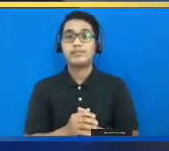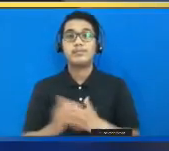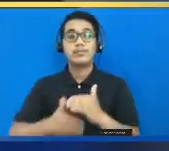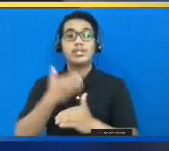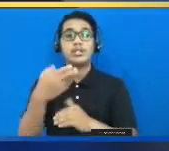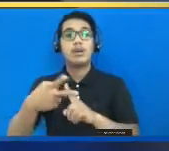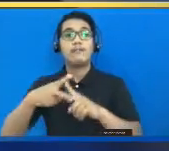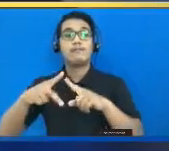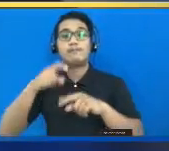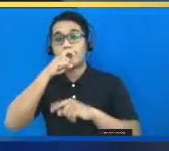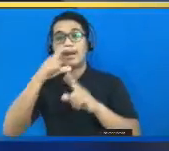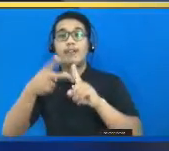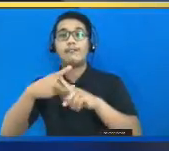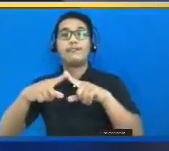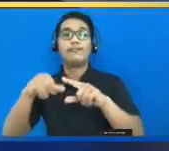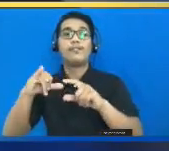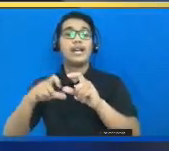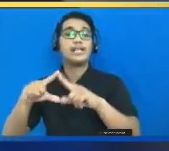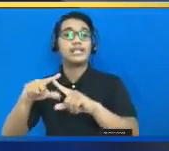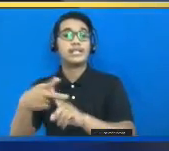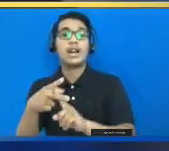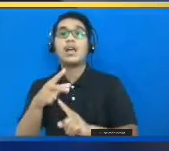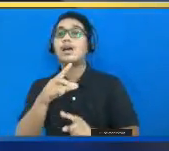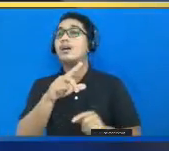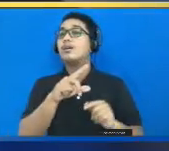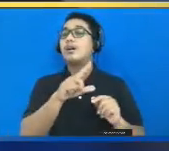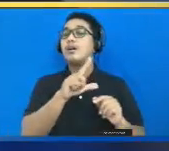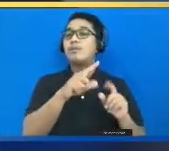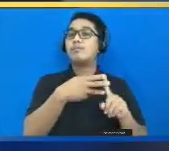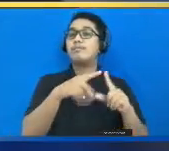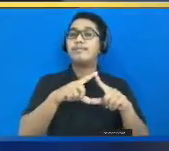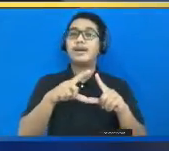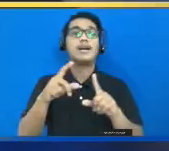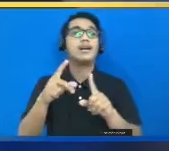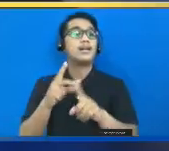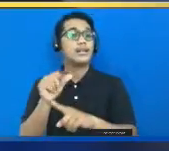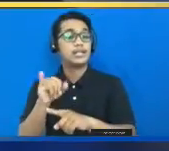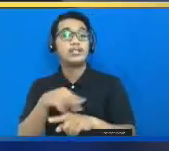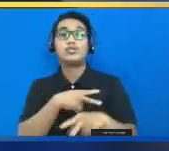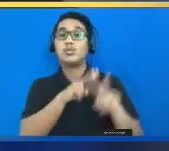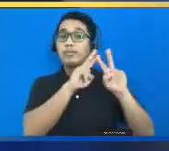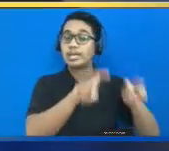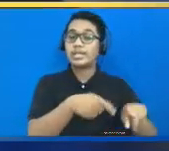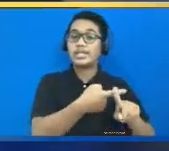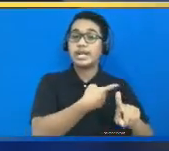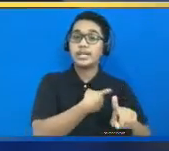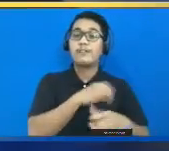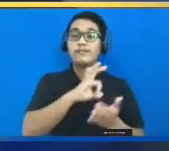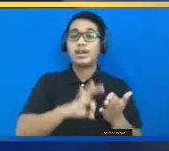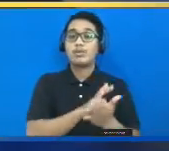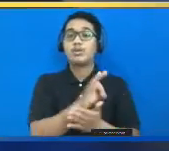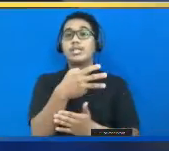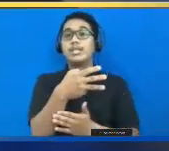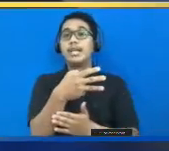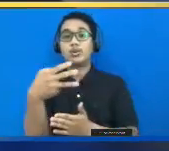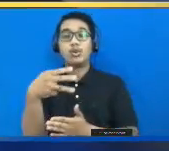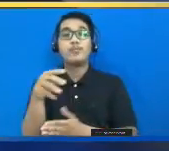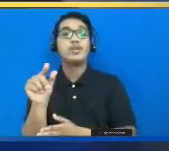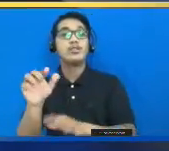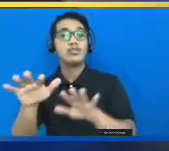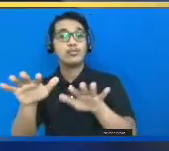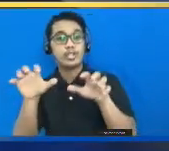Faisal Basri yang dari awalnya pengajar dan juga peneliti di Fakultas Ekonomi UI dan juga ATM